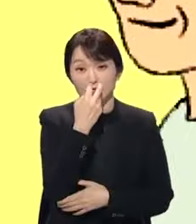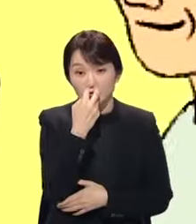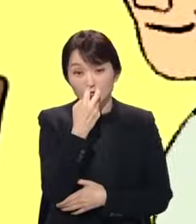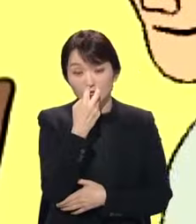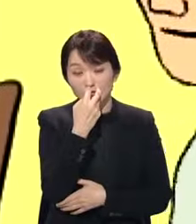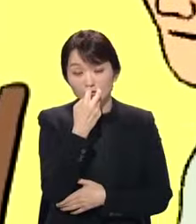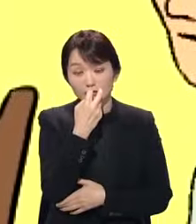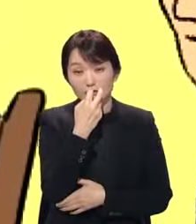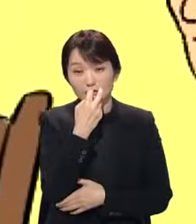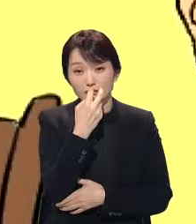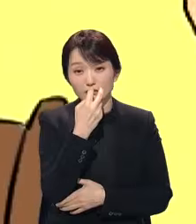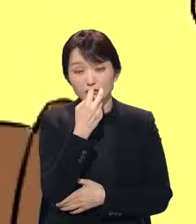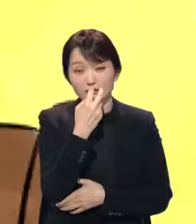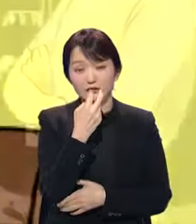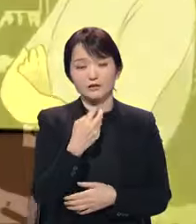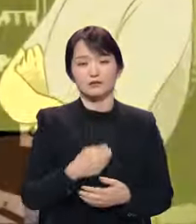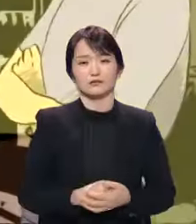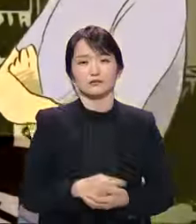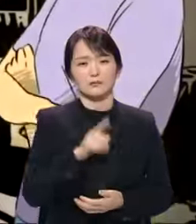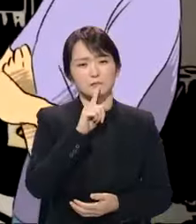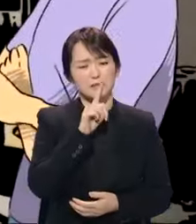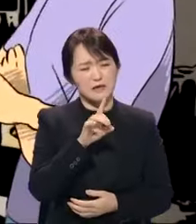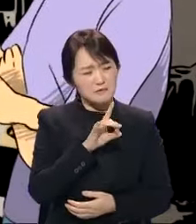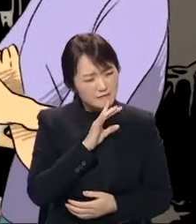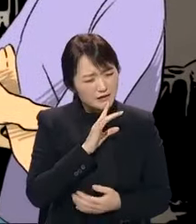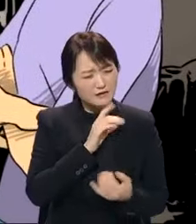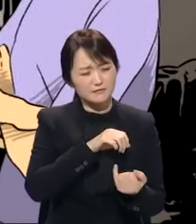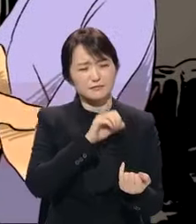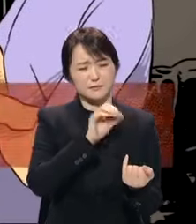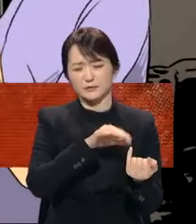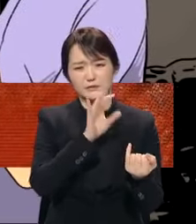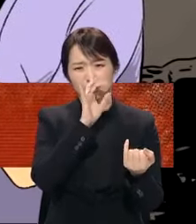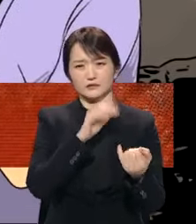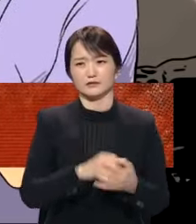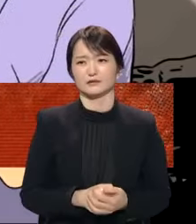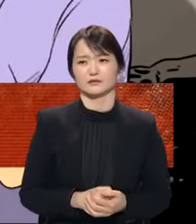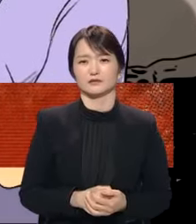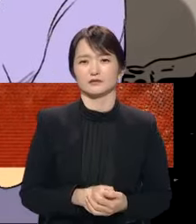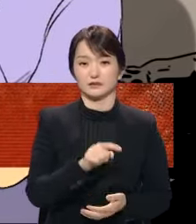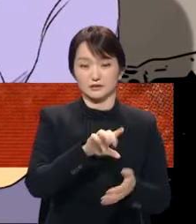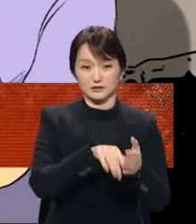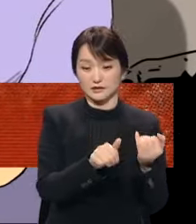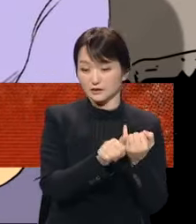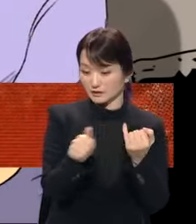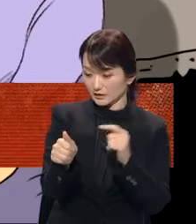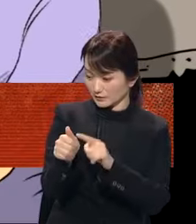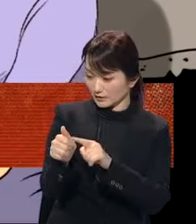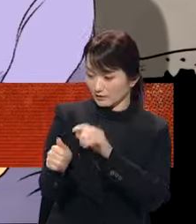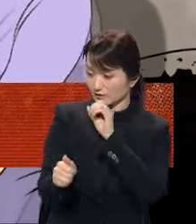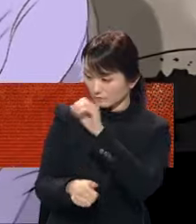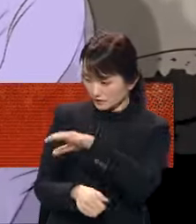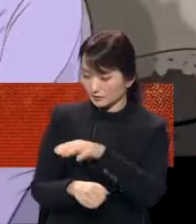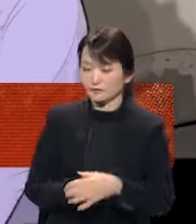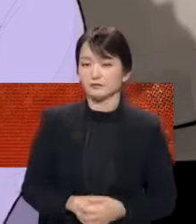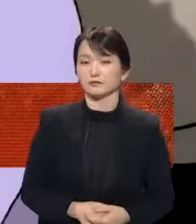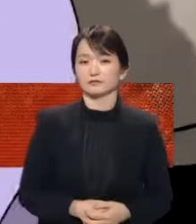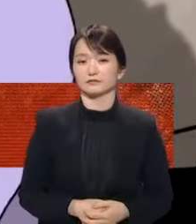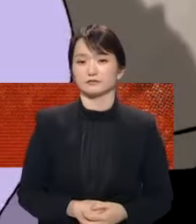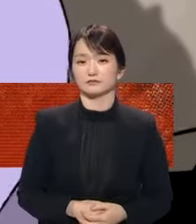한 말씀으로만 그렇게 하시는 거 절대 아닙니다 그리고 저 상황에서 남편이 나서줘야 돼요 남편이 나서서 그러는 거